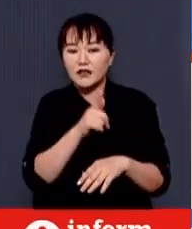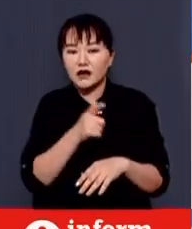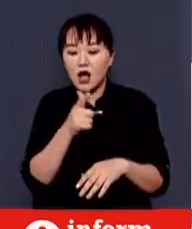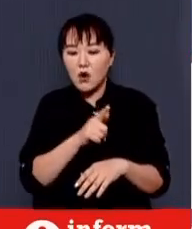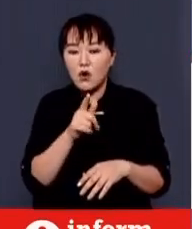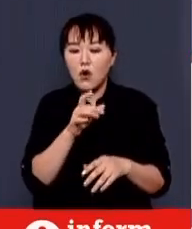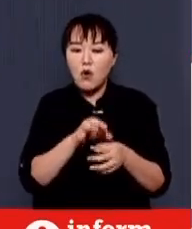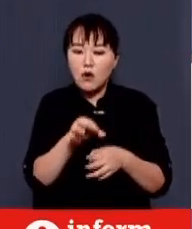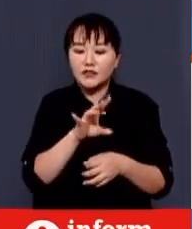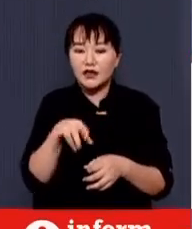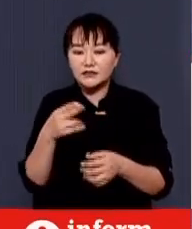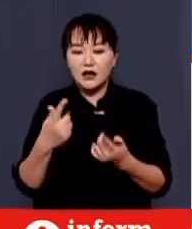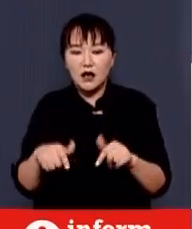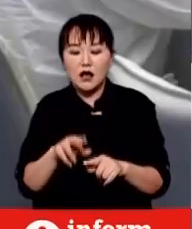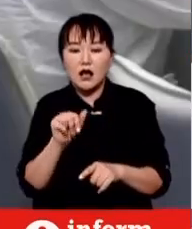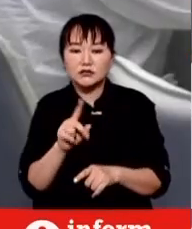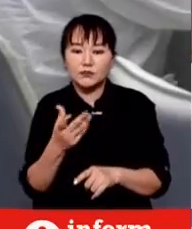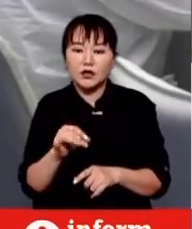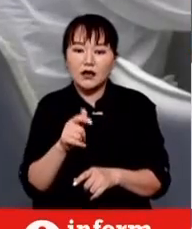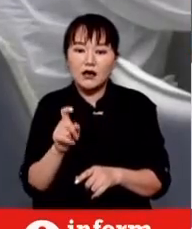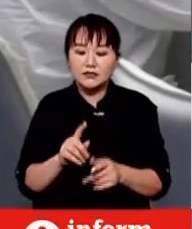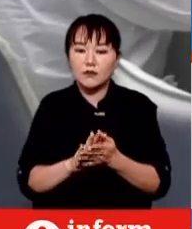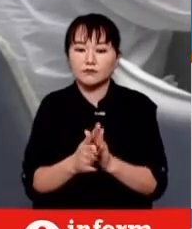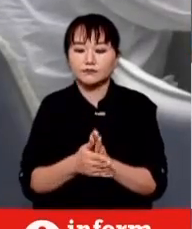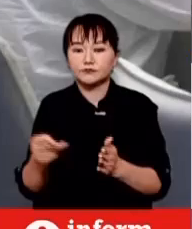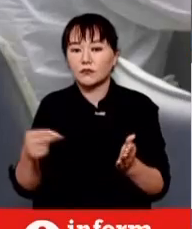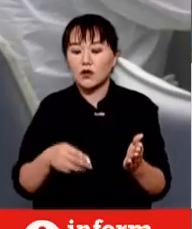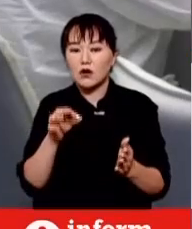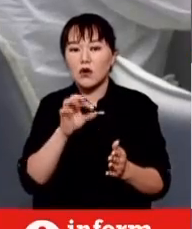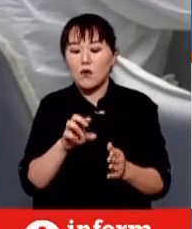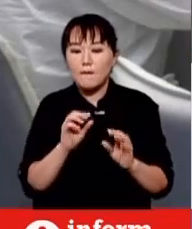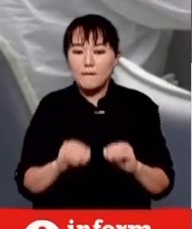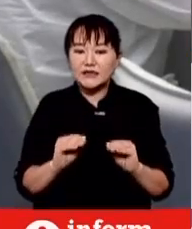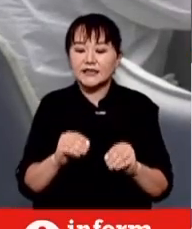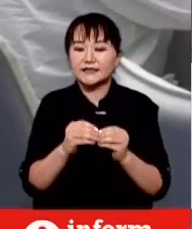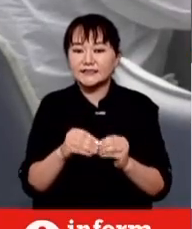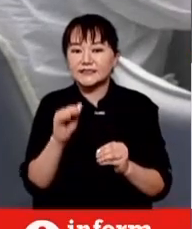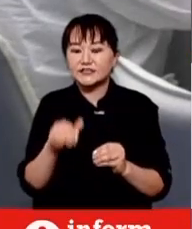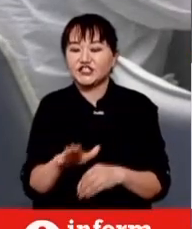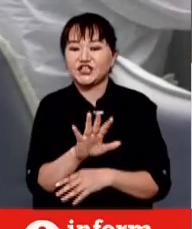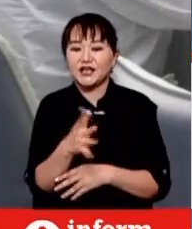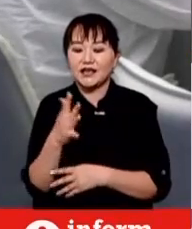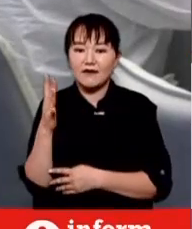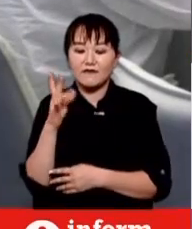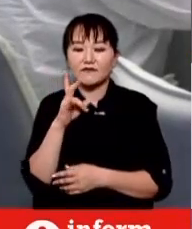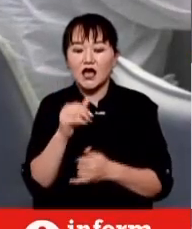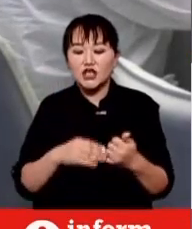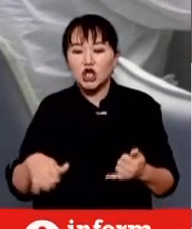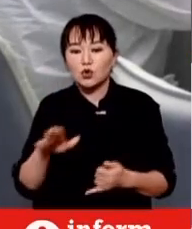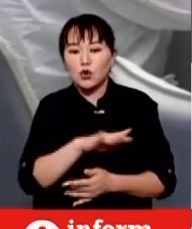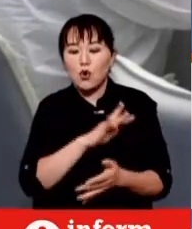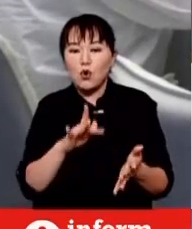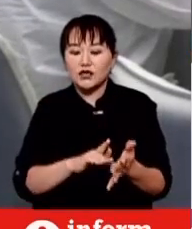и национальной компанией «Казмунайгаз» был заключен меморандум о посадке 10 тысяч саженцев деревьев на территории